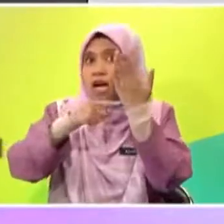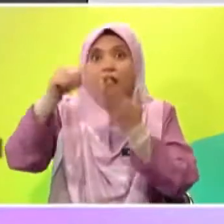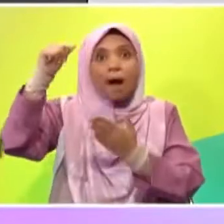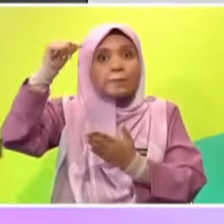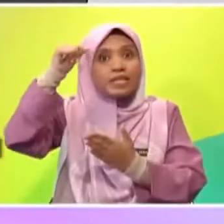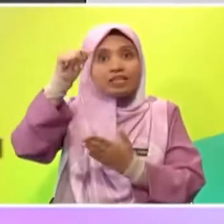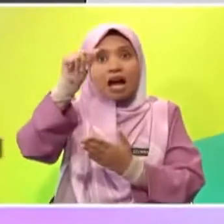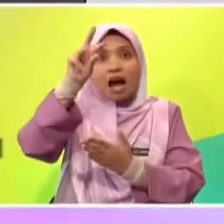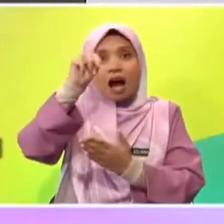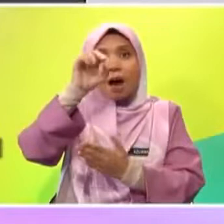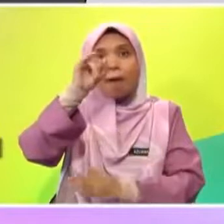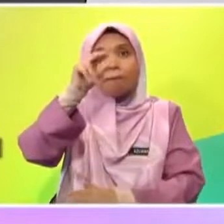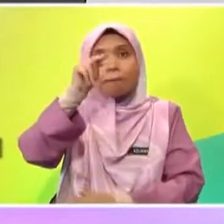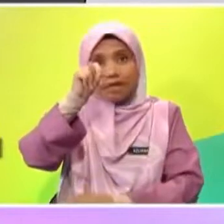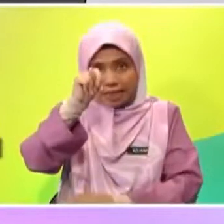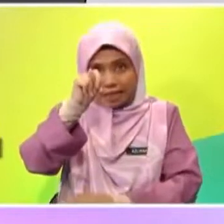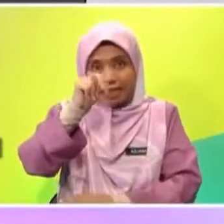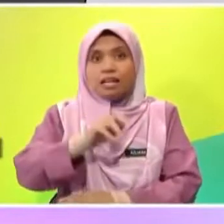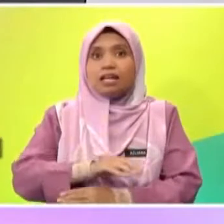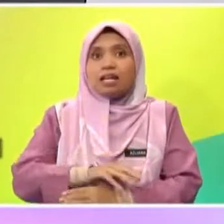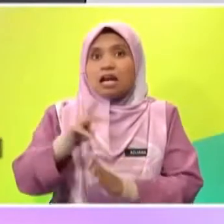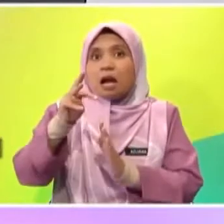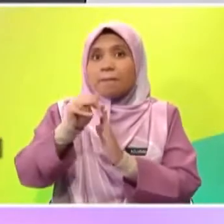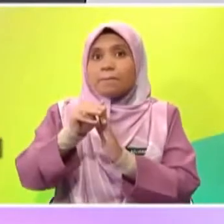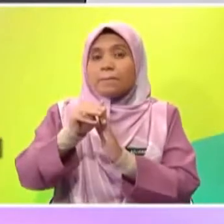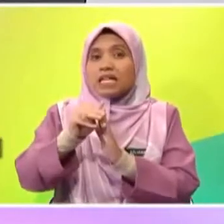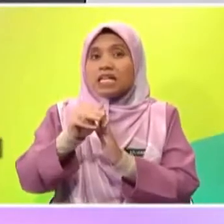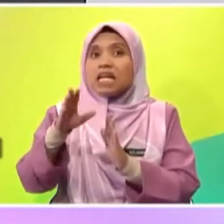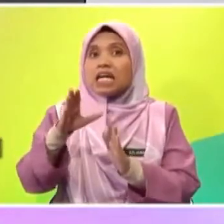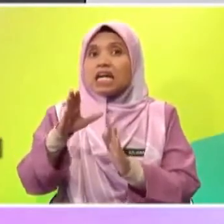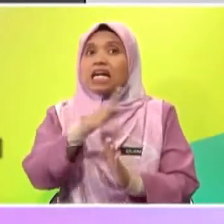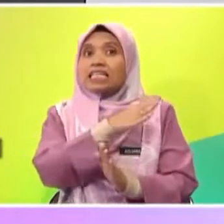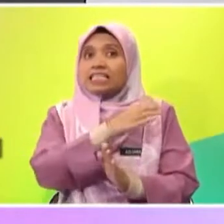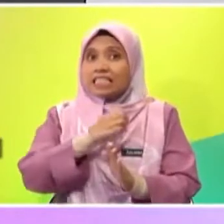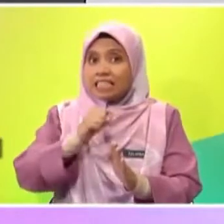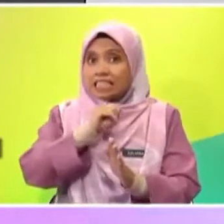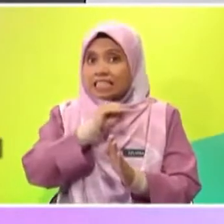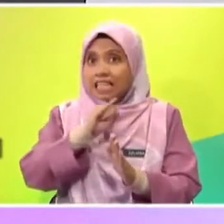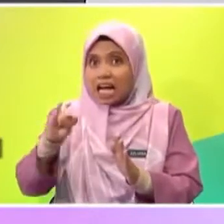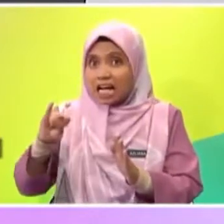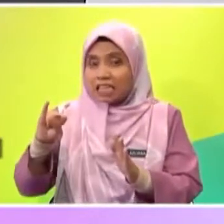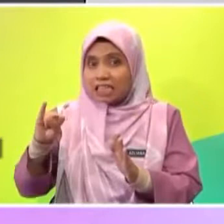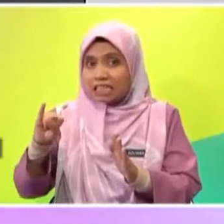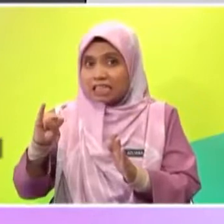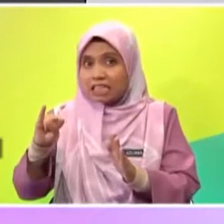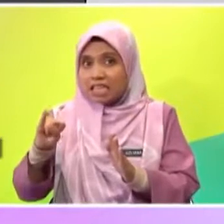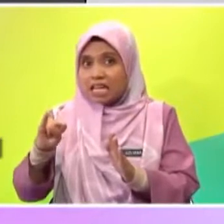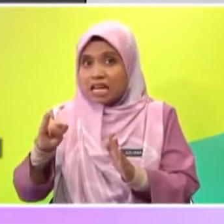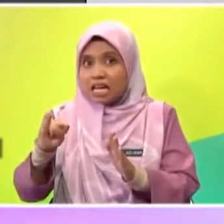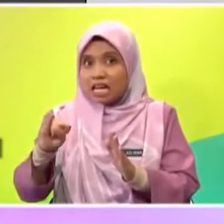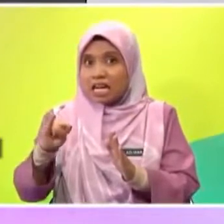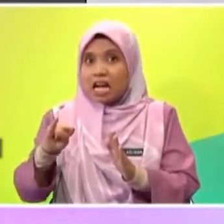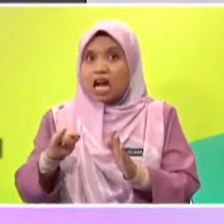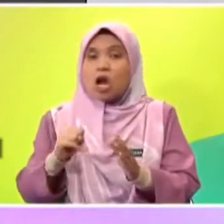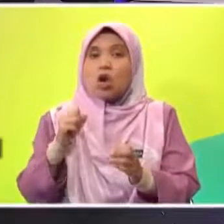Oke amin menyertai acara lomba lari